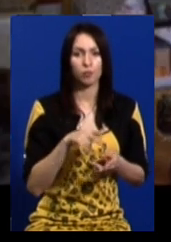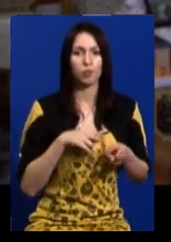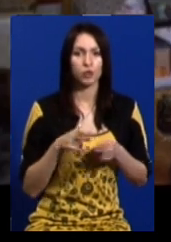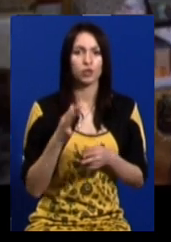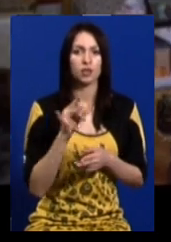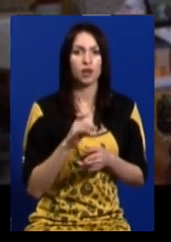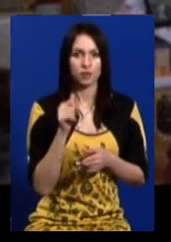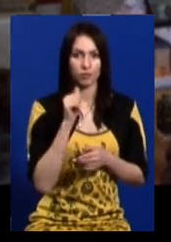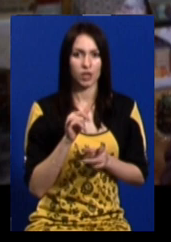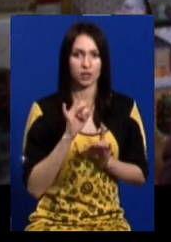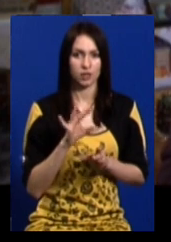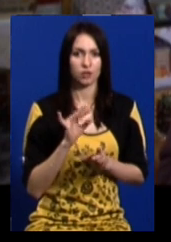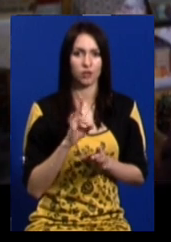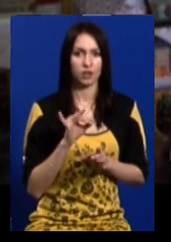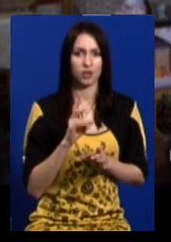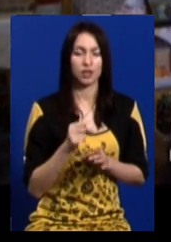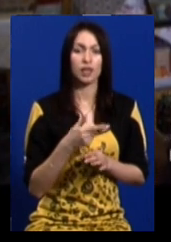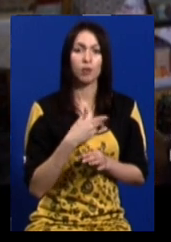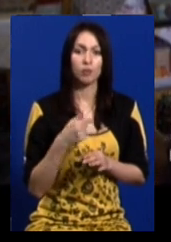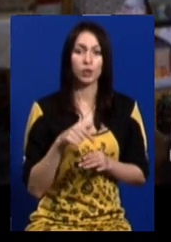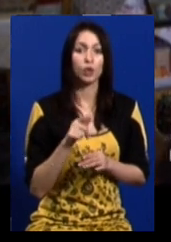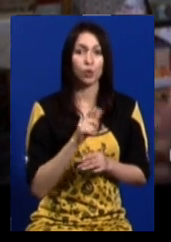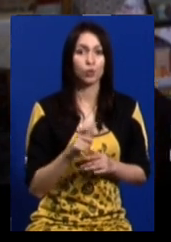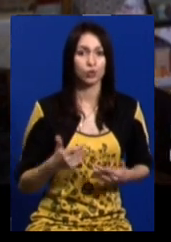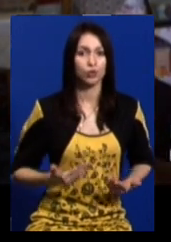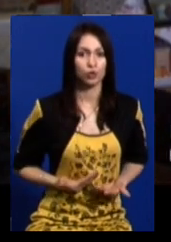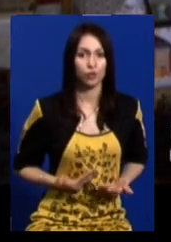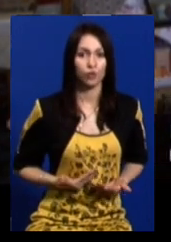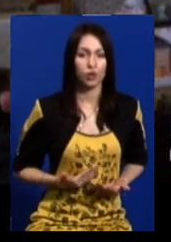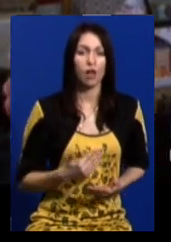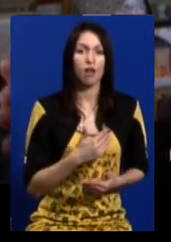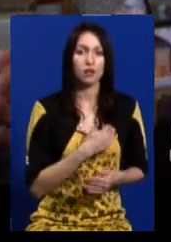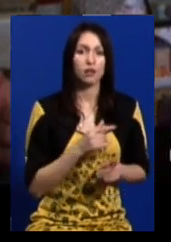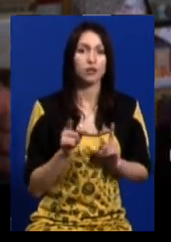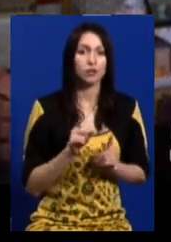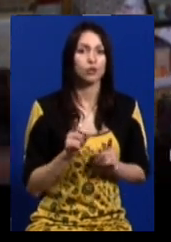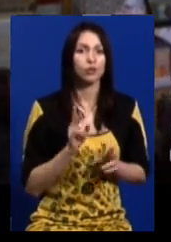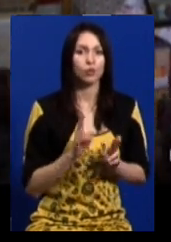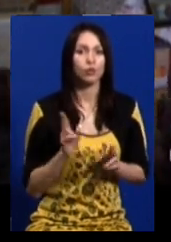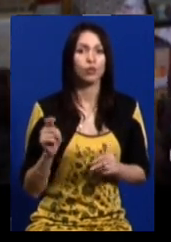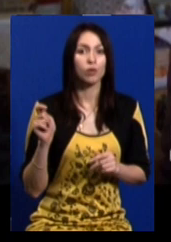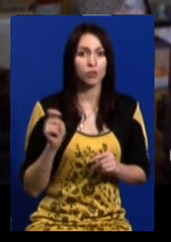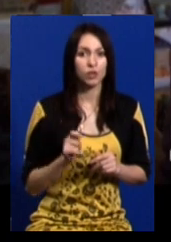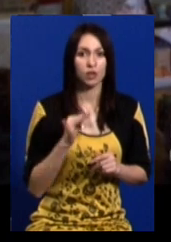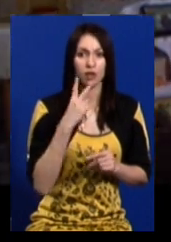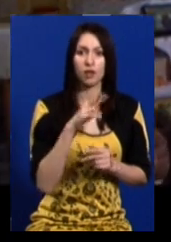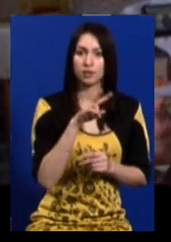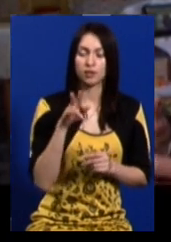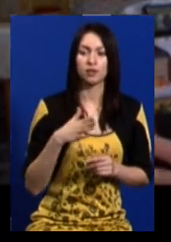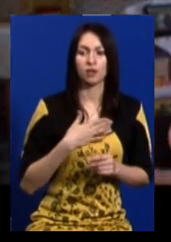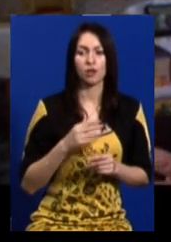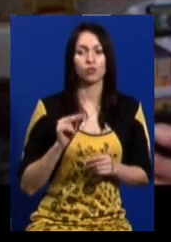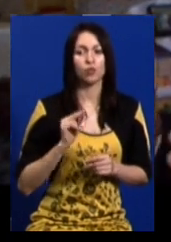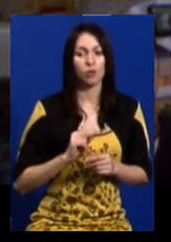місяць, говорить Ніна. Ми то люди живі, хотілося, щоб хтось приїхав і оцінив нашу роботу.